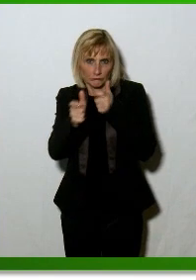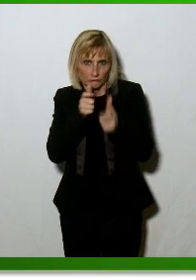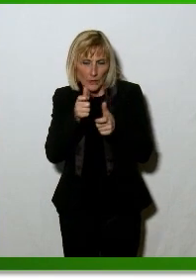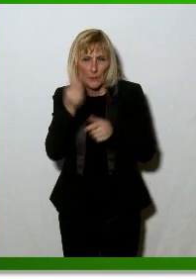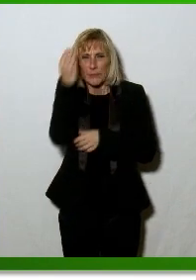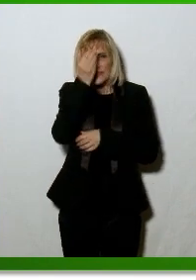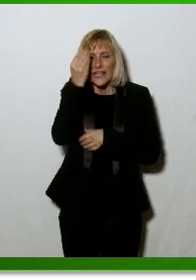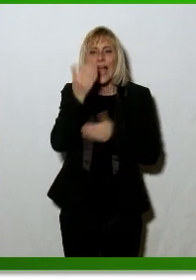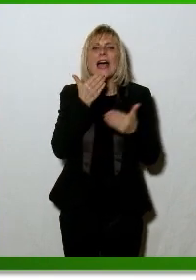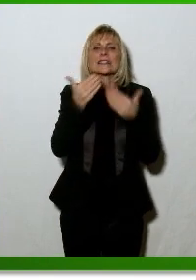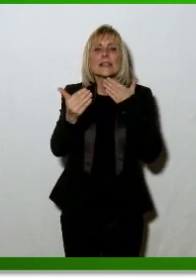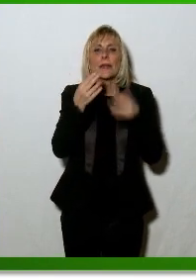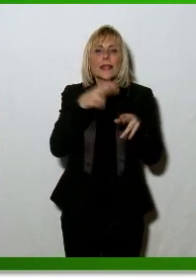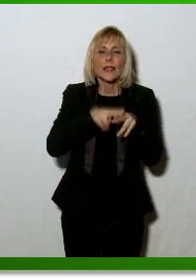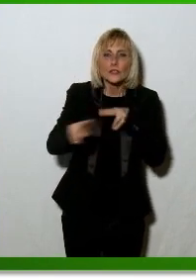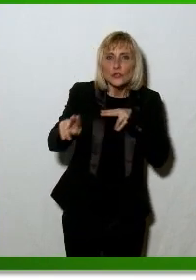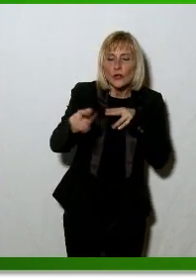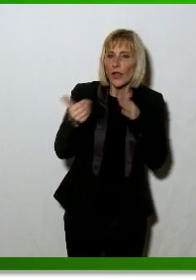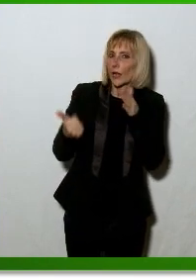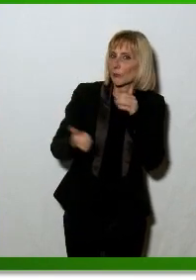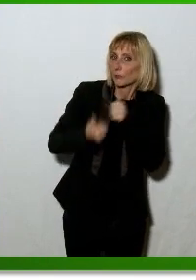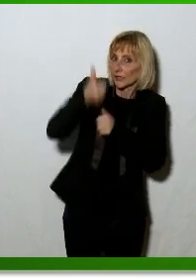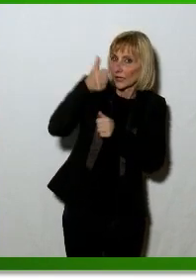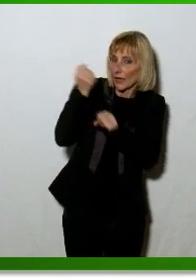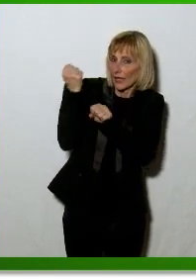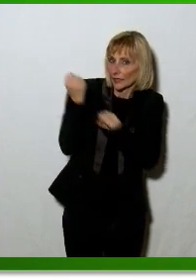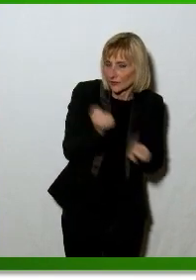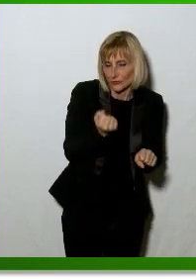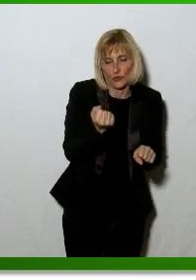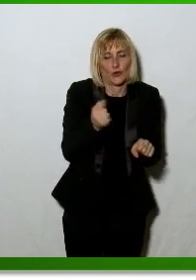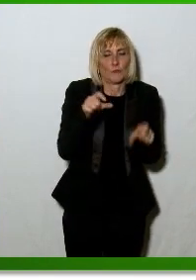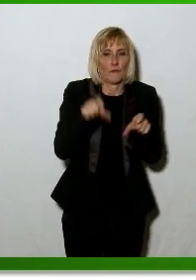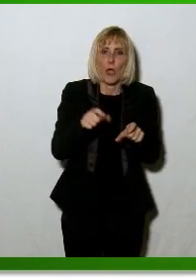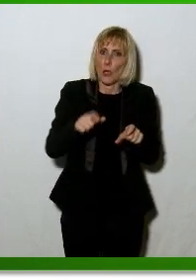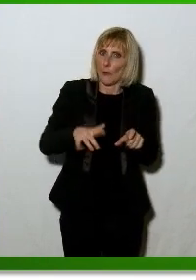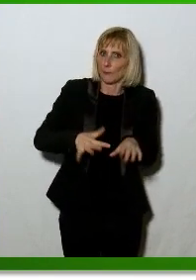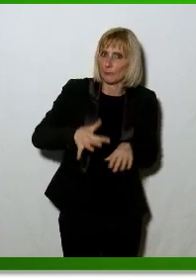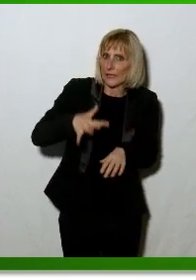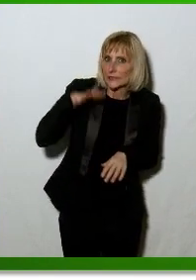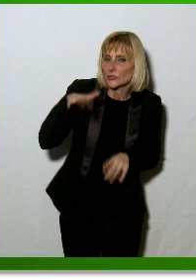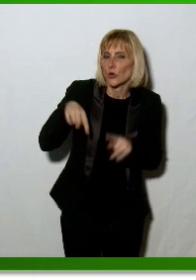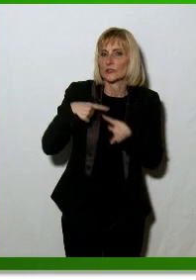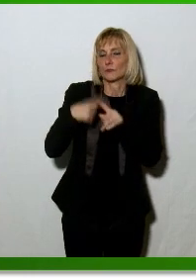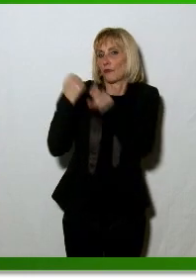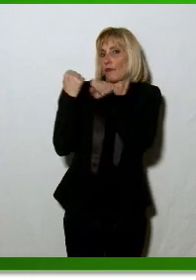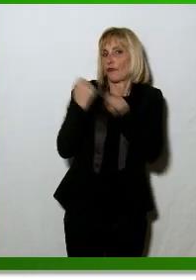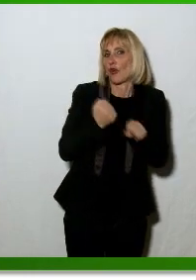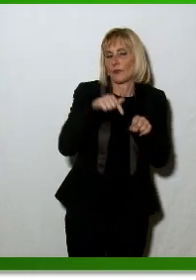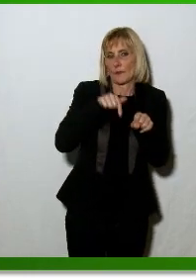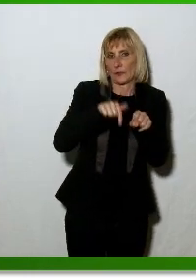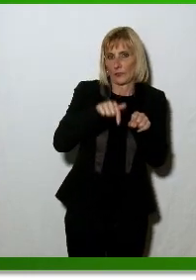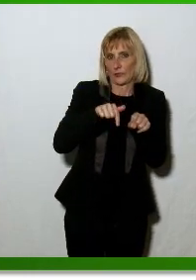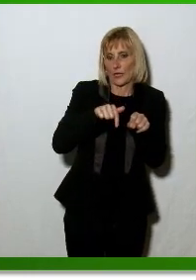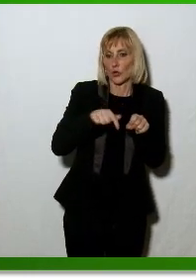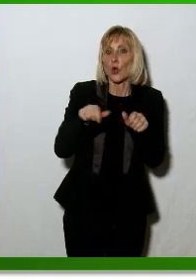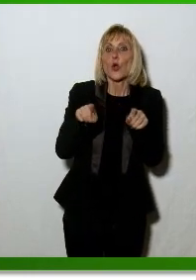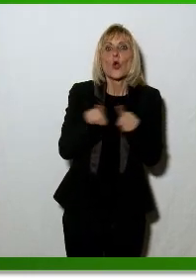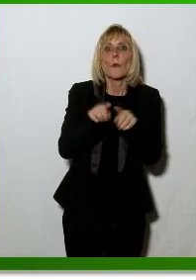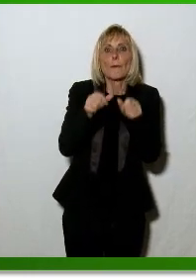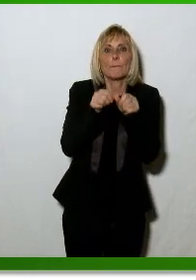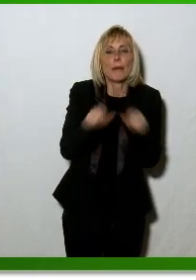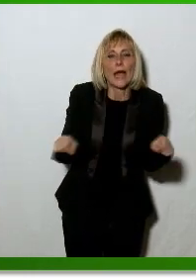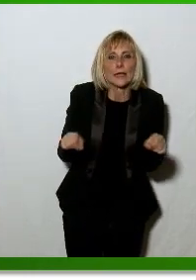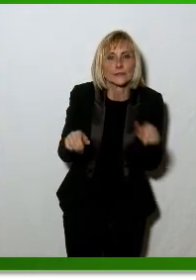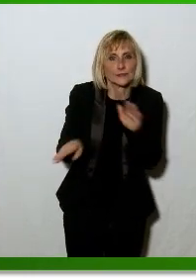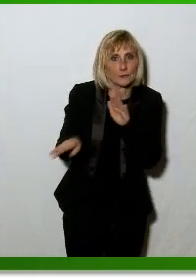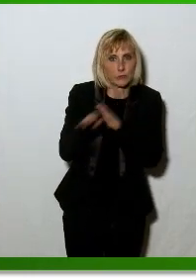è innegabile che le prime edizioni siano state preziose e fondamentali perché senza quelle oggi nessuno di noi sarebbe